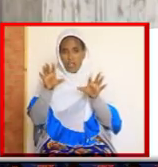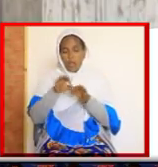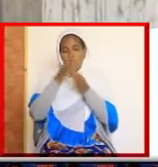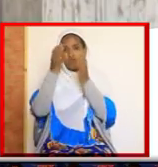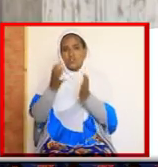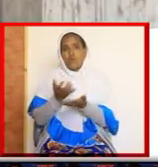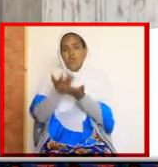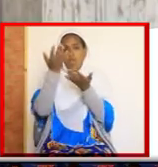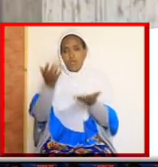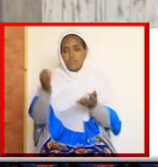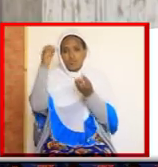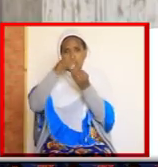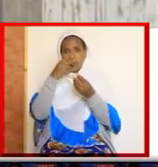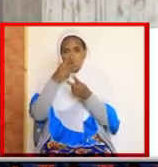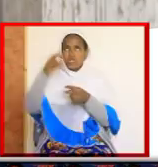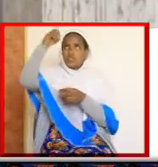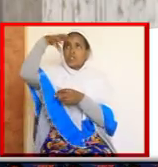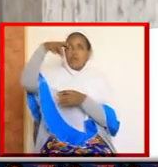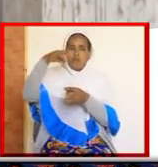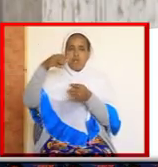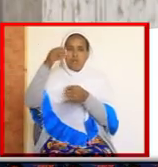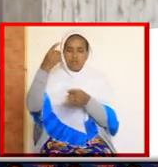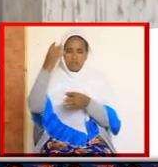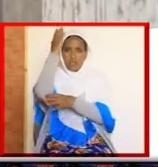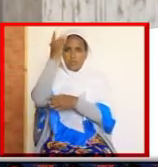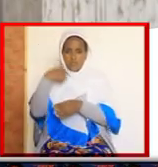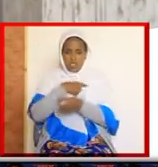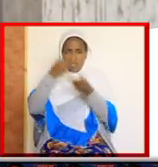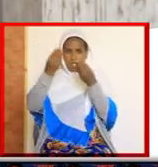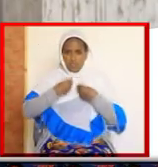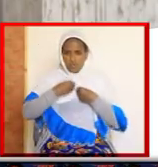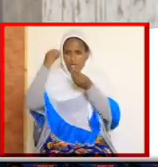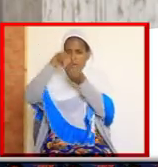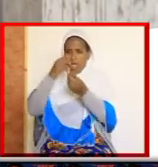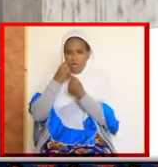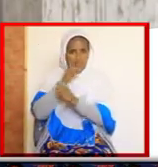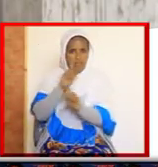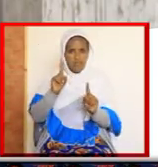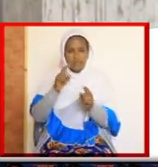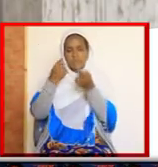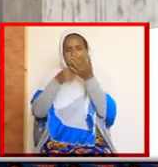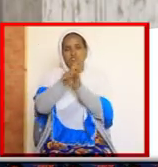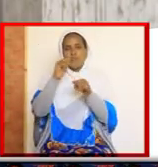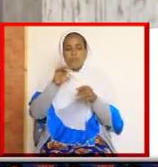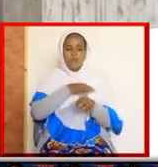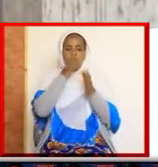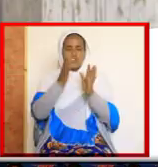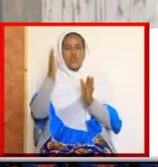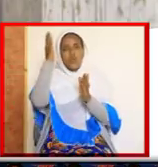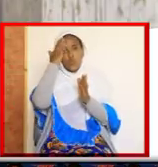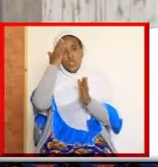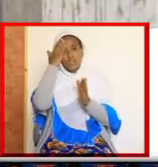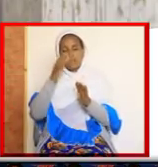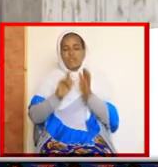ሀብትም ሲጨመር እንደማይታየው መንፈሳዊ ሀብት ማለት ነው። ጸጋ እግዚአብሔር ሲጨመር ለእኛ እንደማይታወቀን ሁሉ እውቀትም